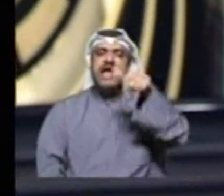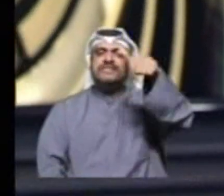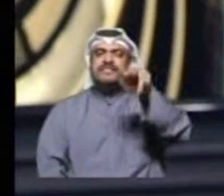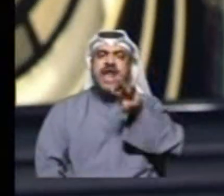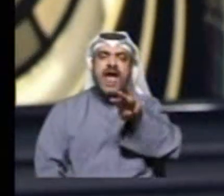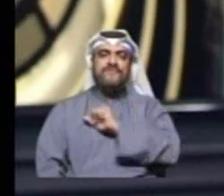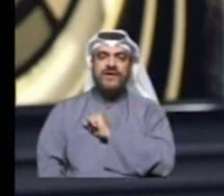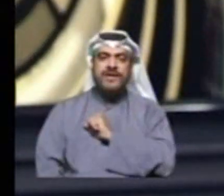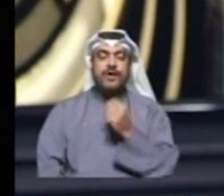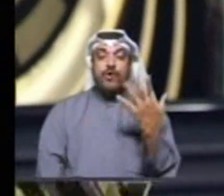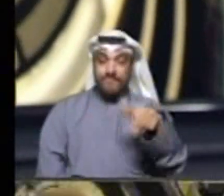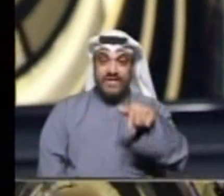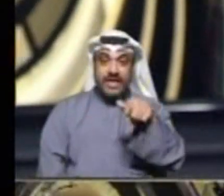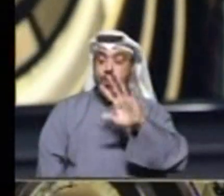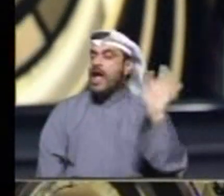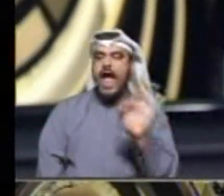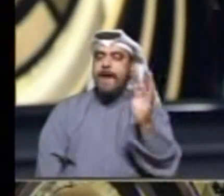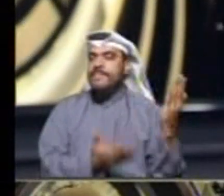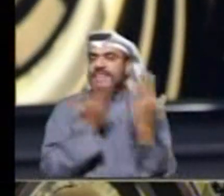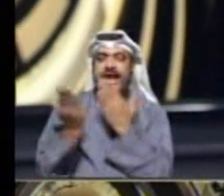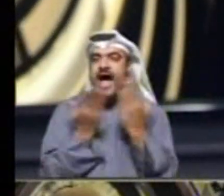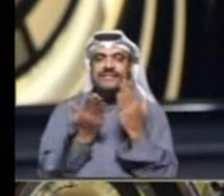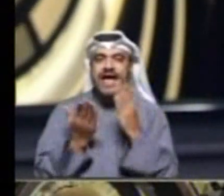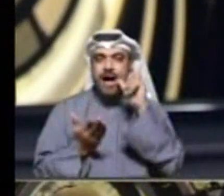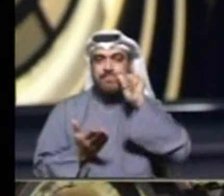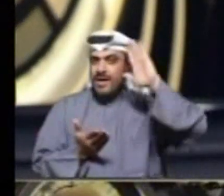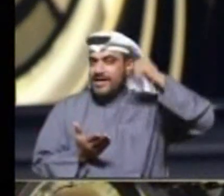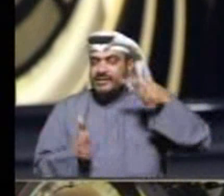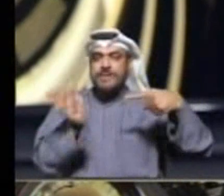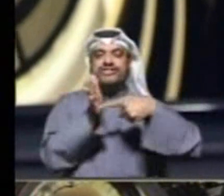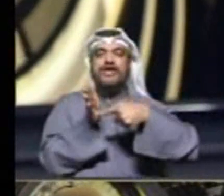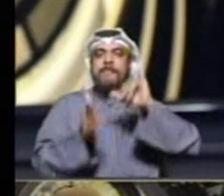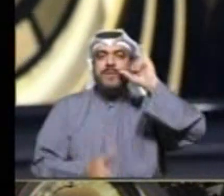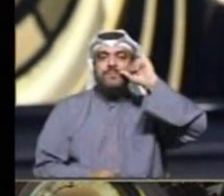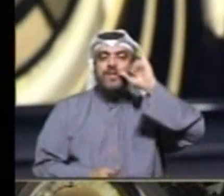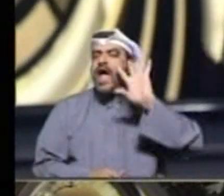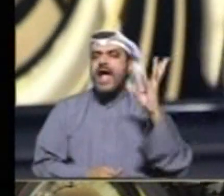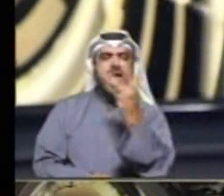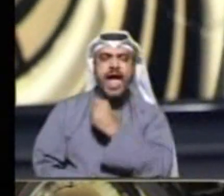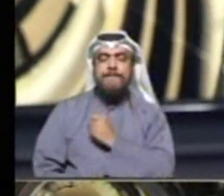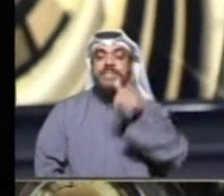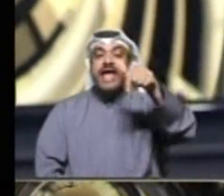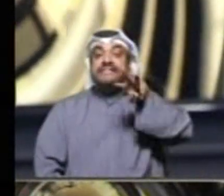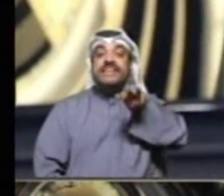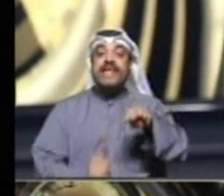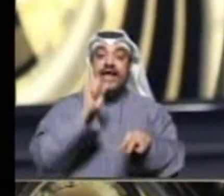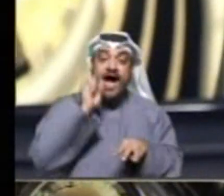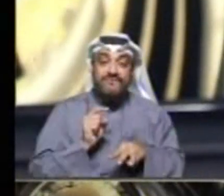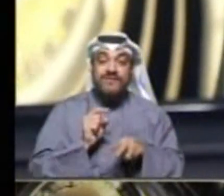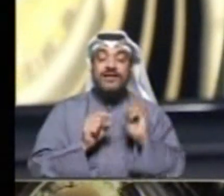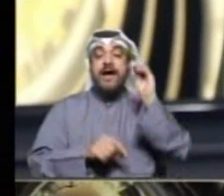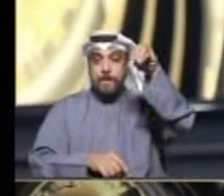6600 أو 50 طالب كويتي، هؤلاء بيختلطوا يومين بزملائهم الطلاب البريطانيين من أعظم أنحاء العالم، ولذلك